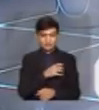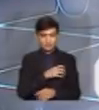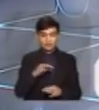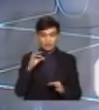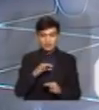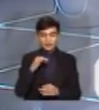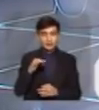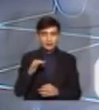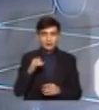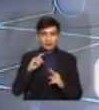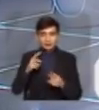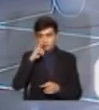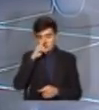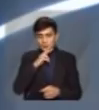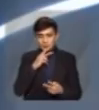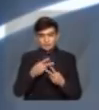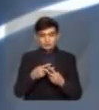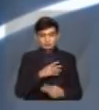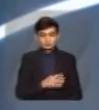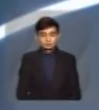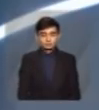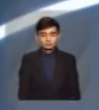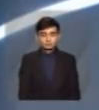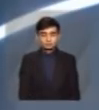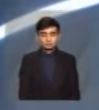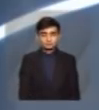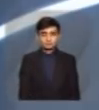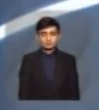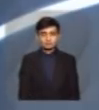суда, он арестован на 2 месяца.